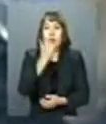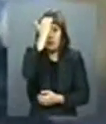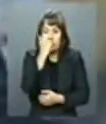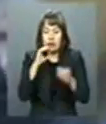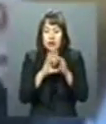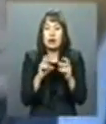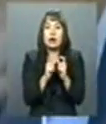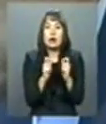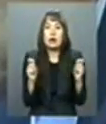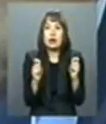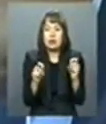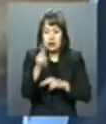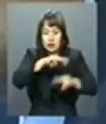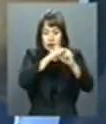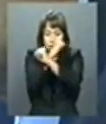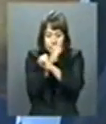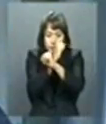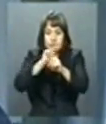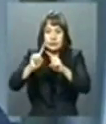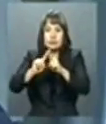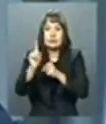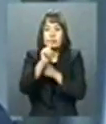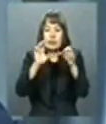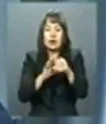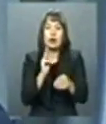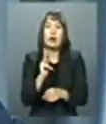การคุ้มครองผู้บริโภคของกสทช.ที่จะมาทำหน้าที่ดูแ